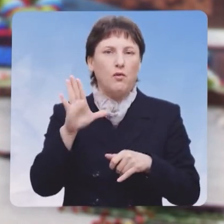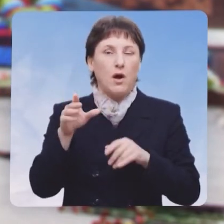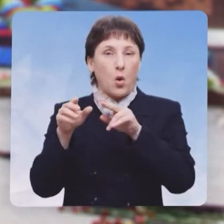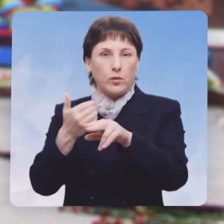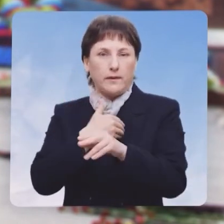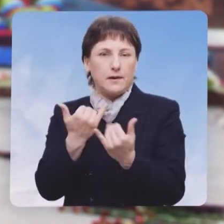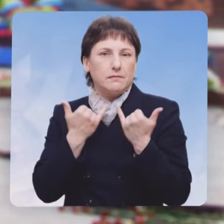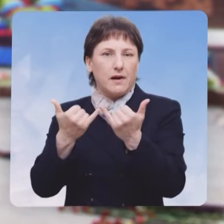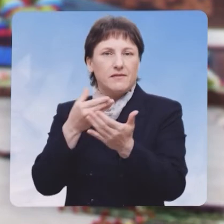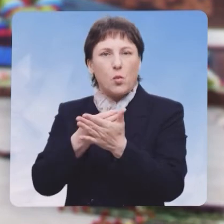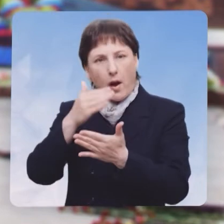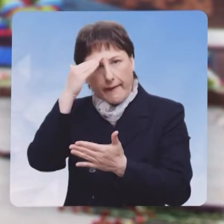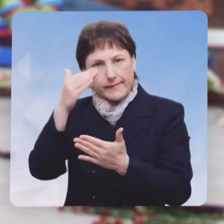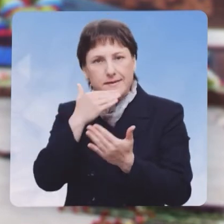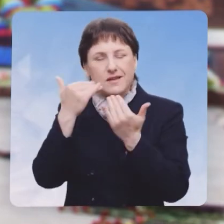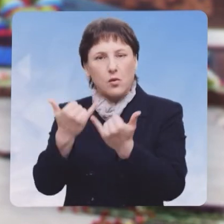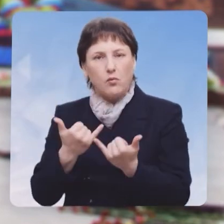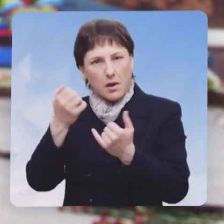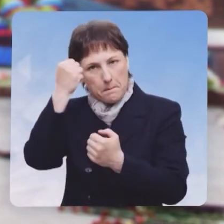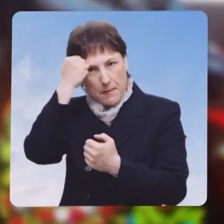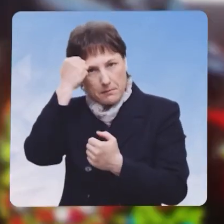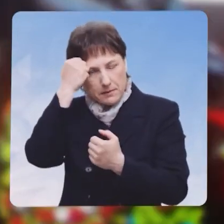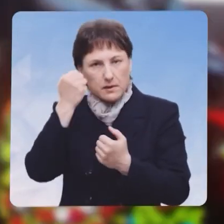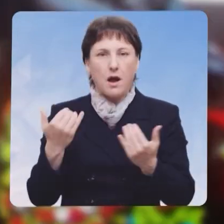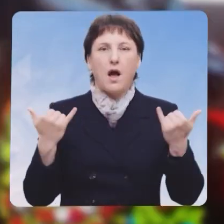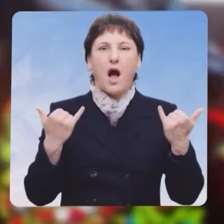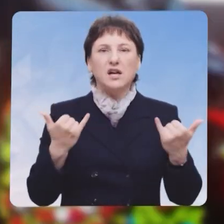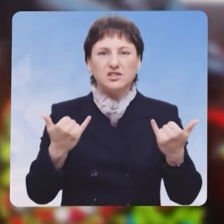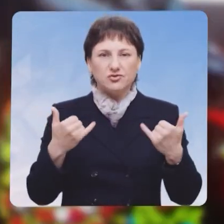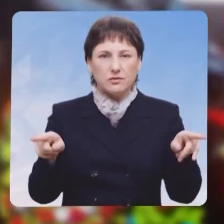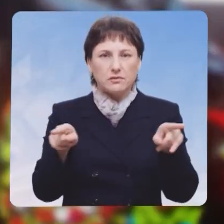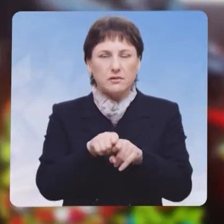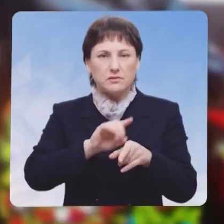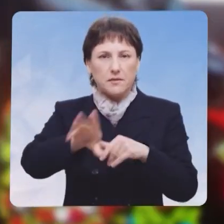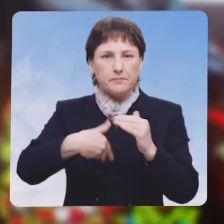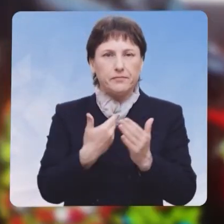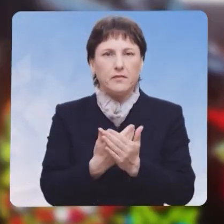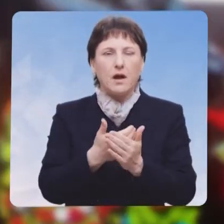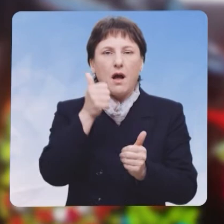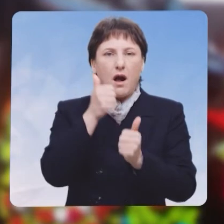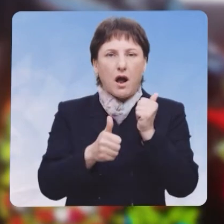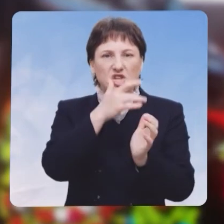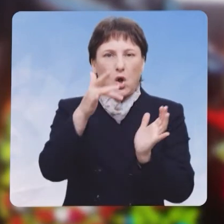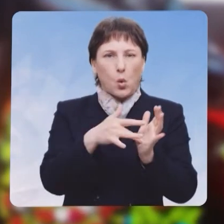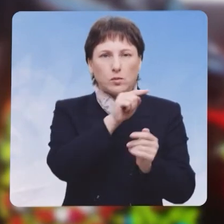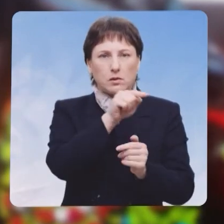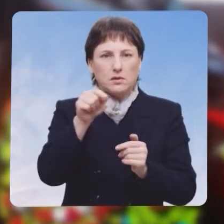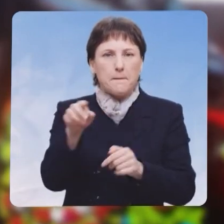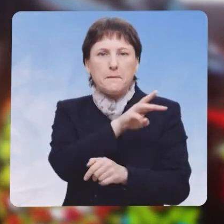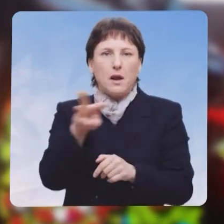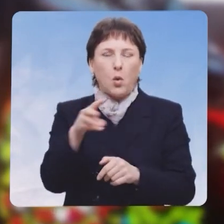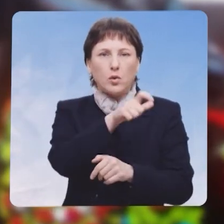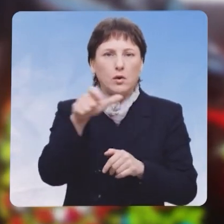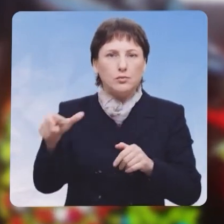почтить память своего отца-фронтовика. Теперь на улицы городов во всем мире выходят